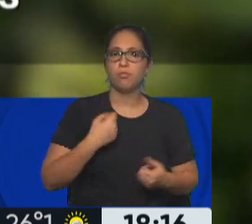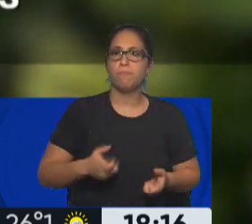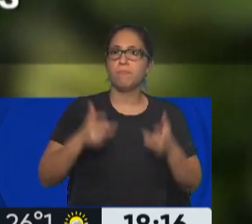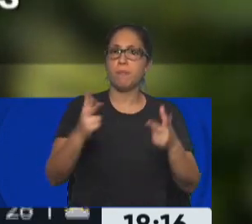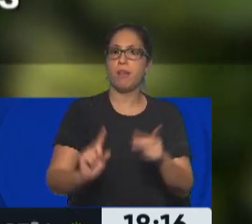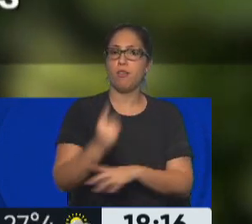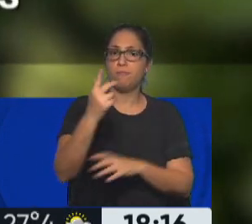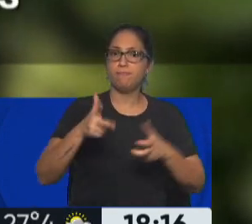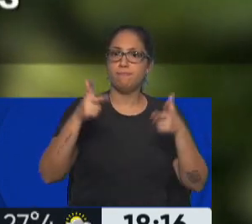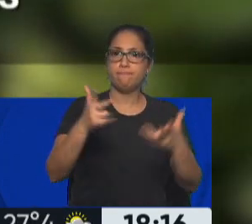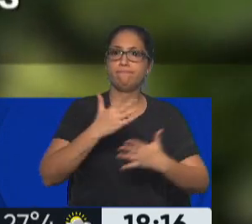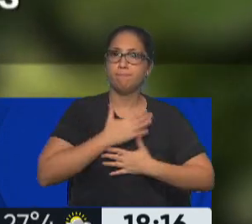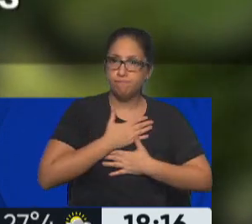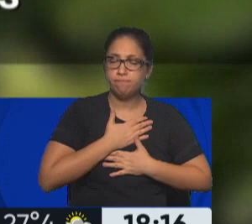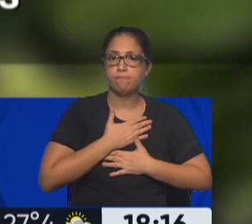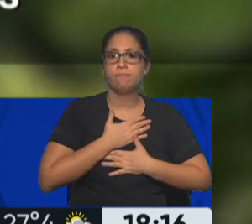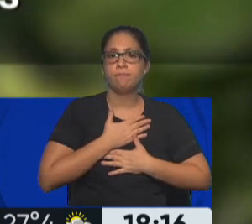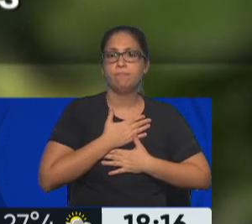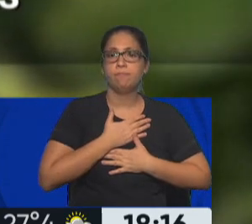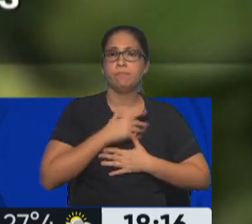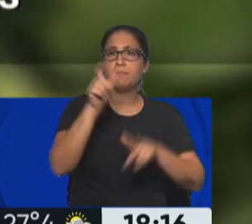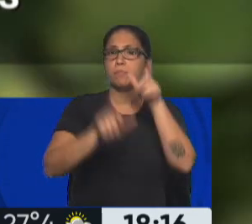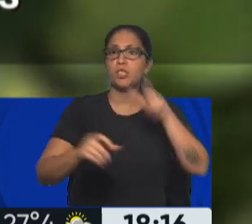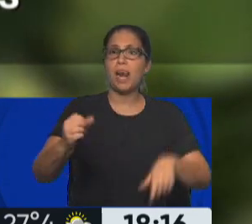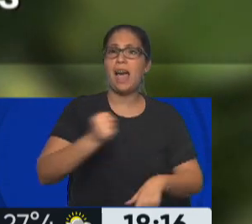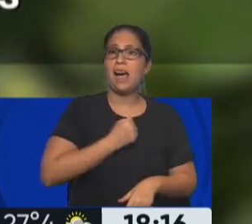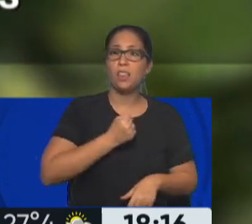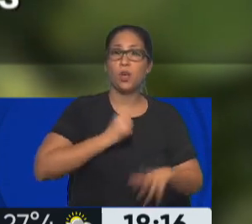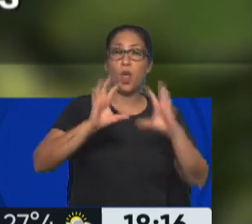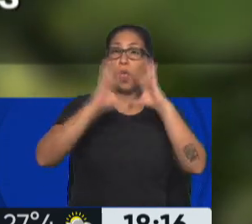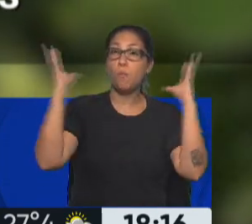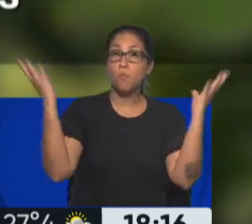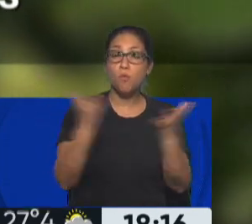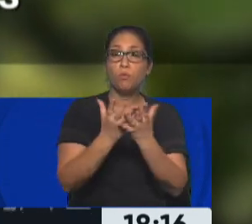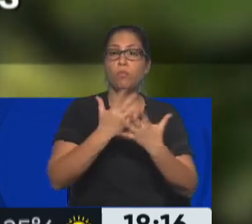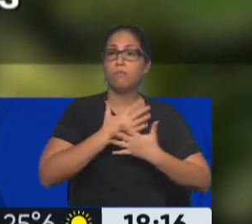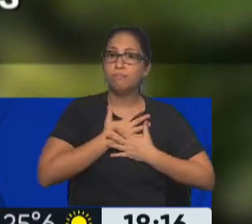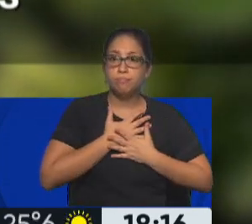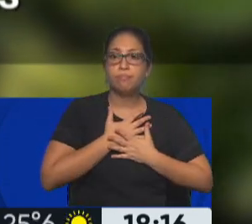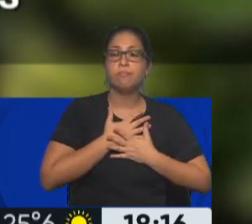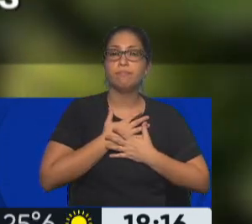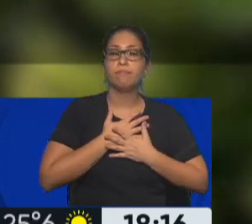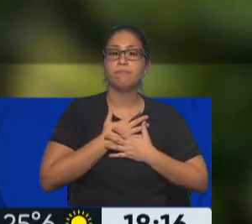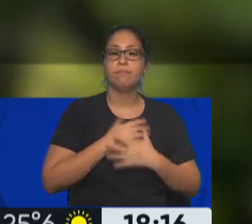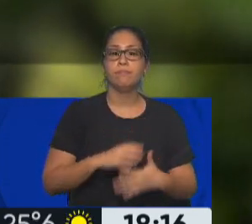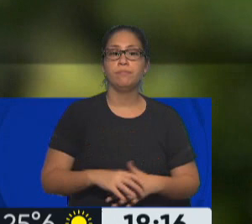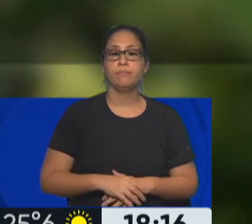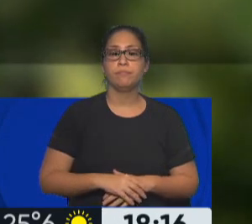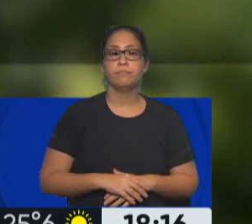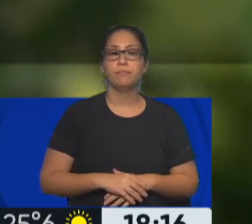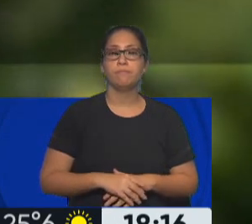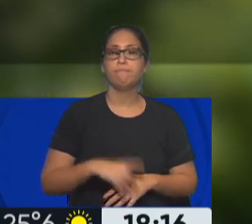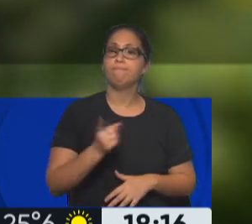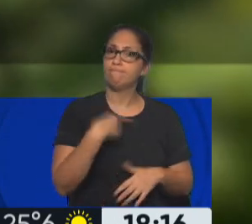chose mes condoléances les plus sincères à l'ensemble des catholiques du monde entier. Leur dire notre